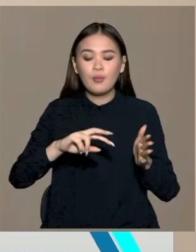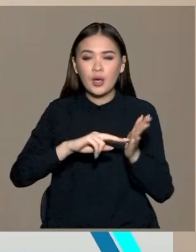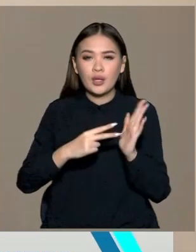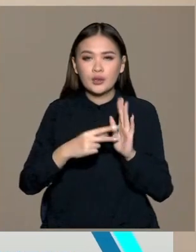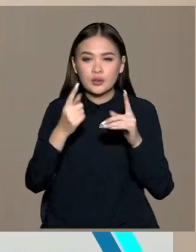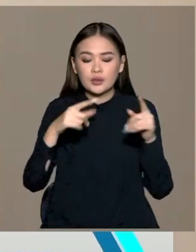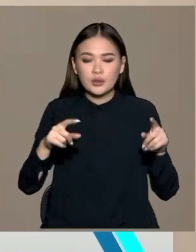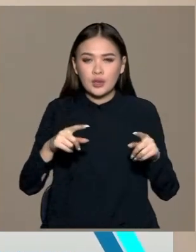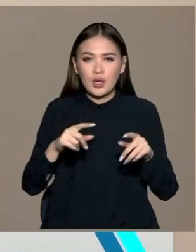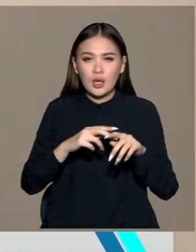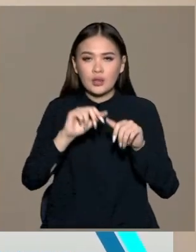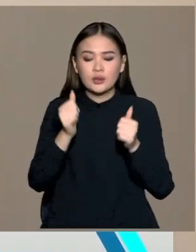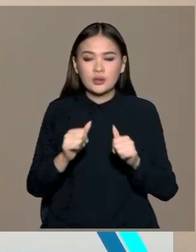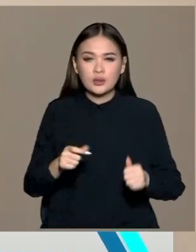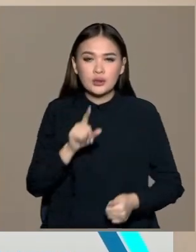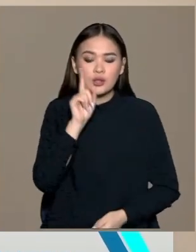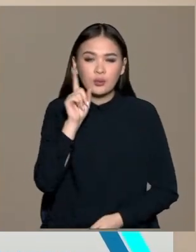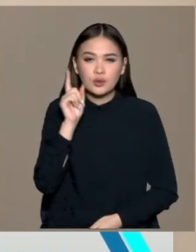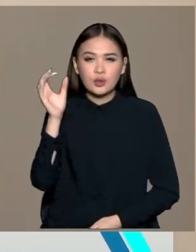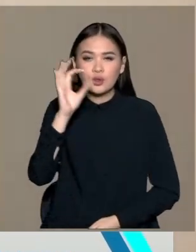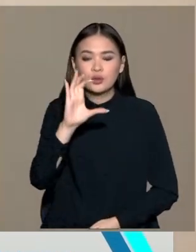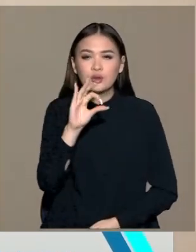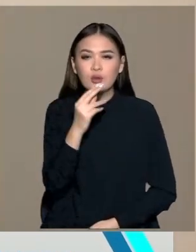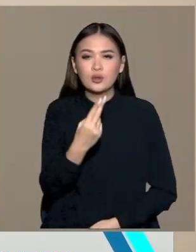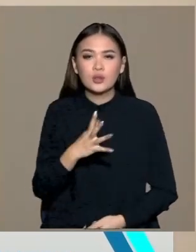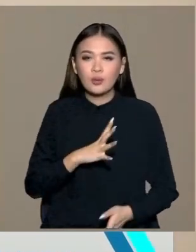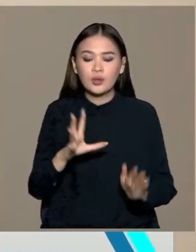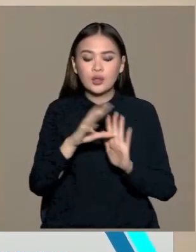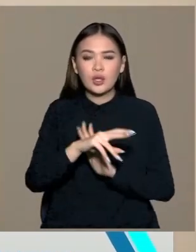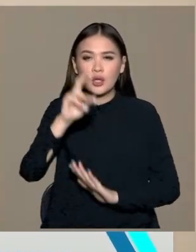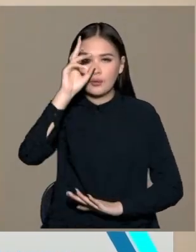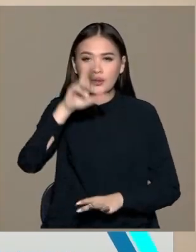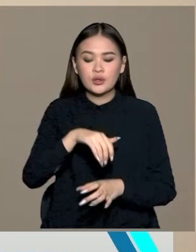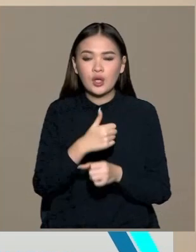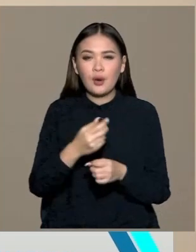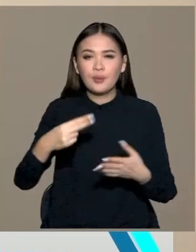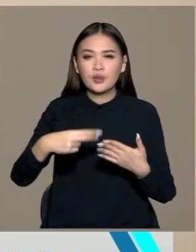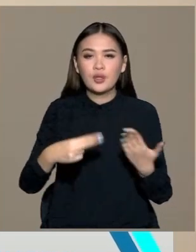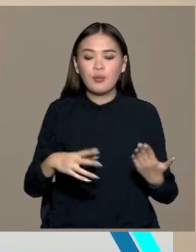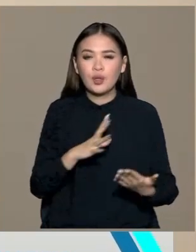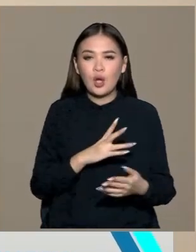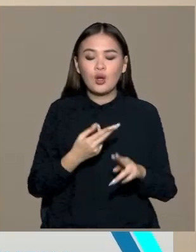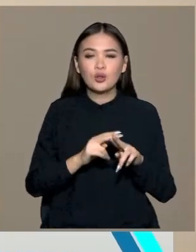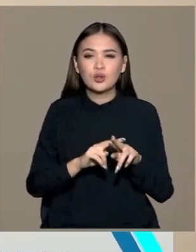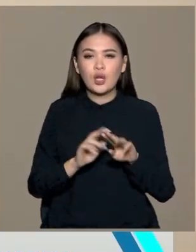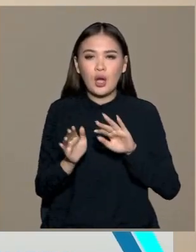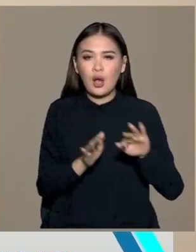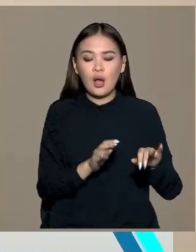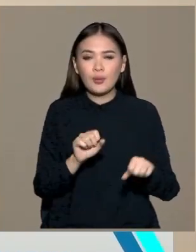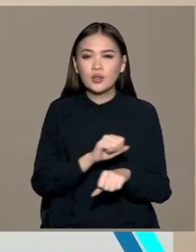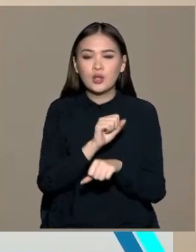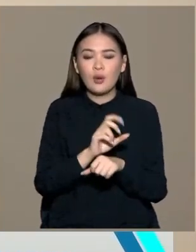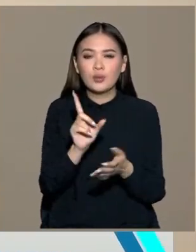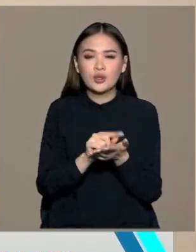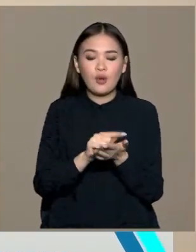молодежь о молодежной политике социальное обеспечение которое глава государства недавно подписал кроме приостановления повышения пенсионного возраста